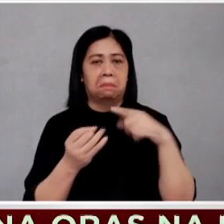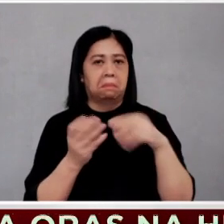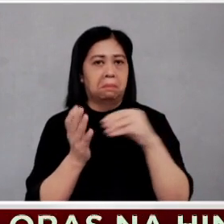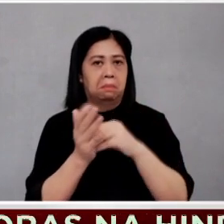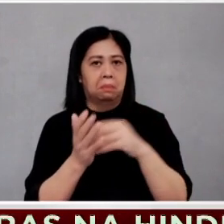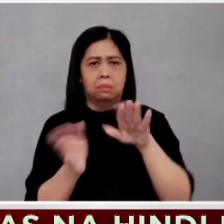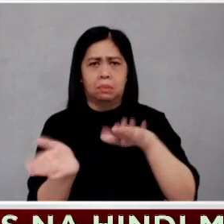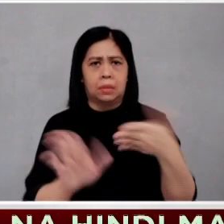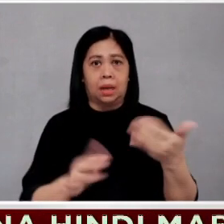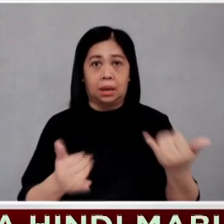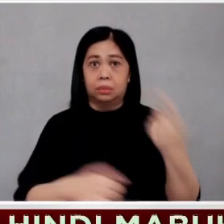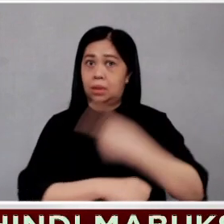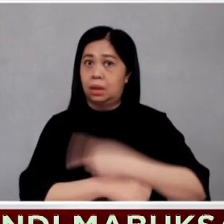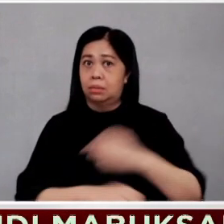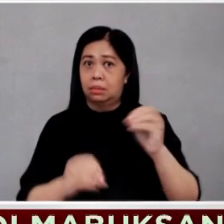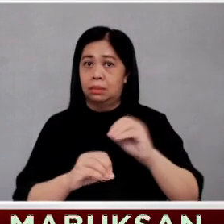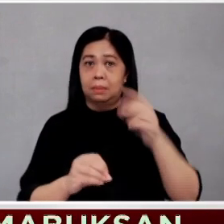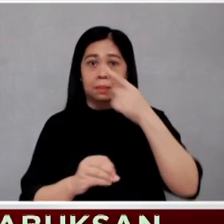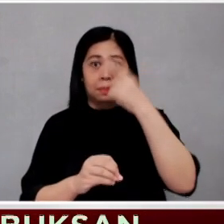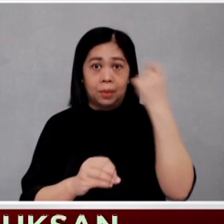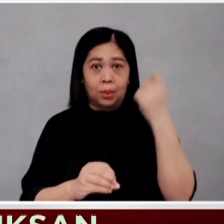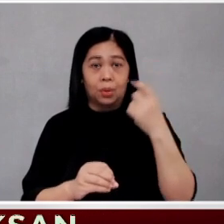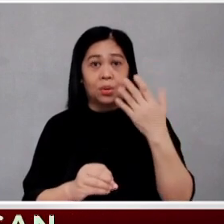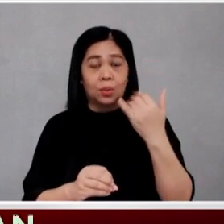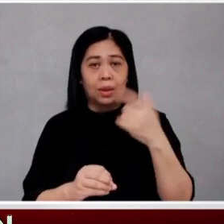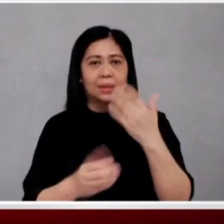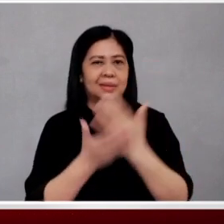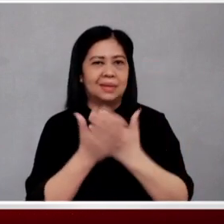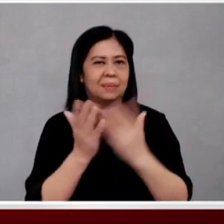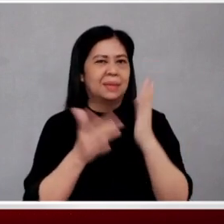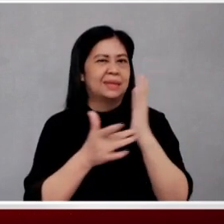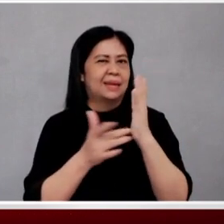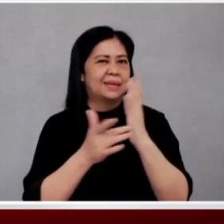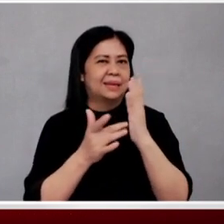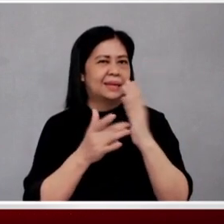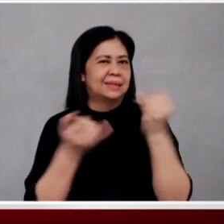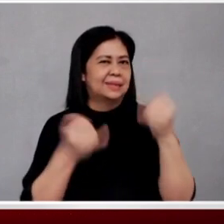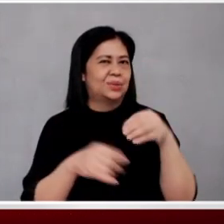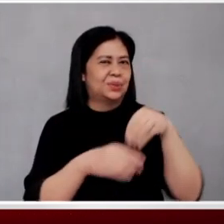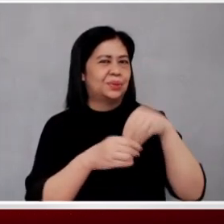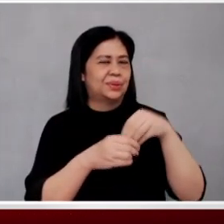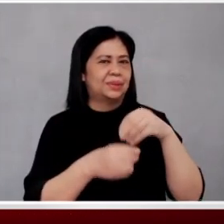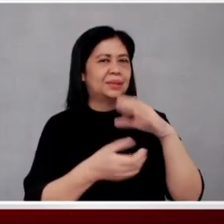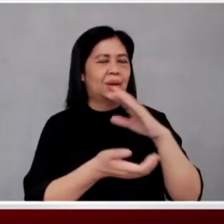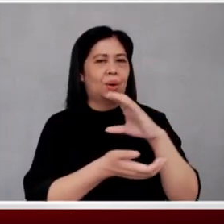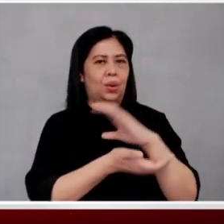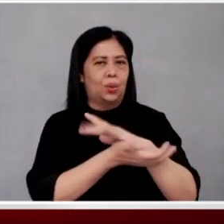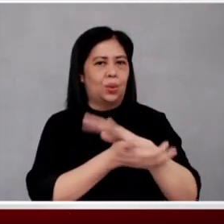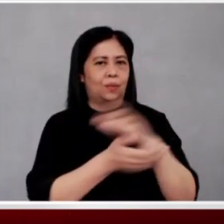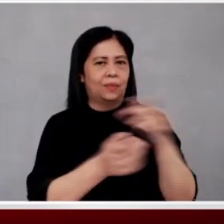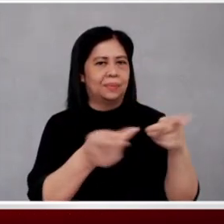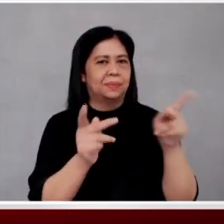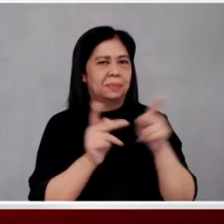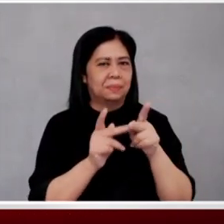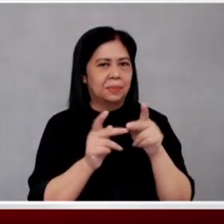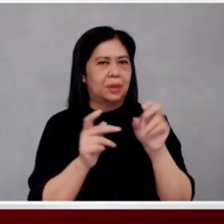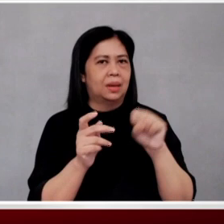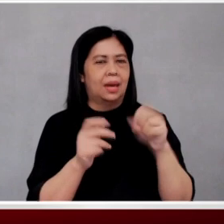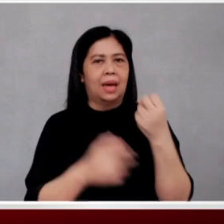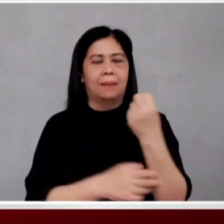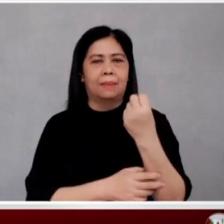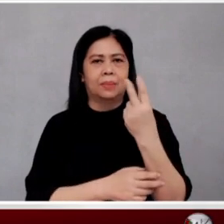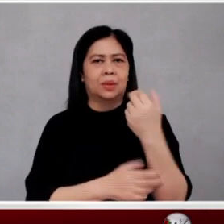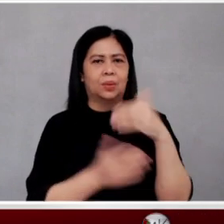namatay ngayong araw dahil po ito sa ilang technical issues sa COVID. Kaya may 12,000